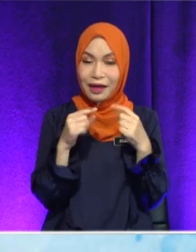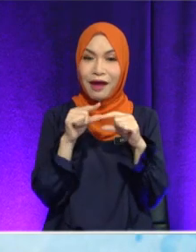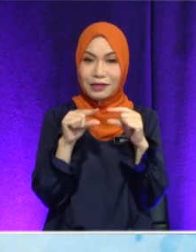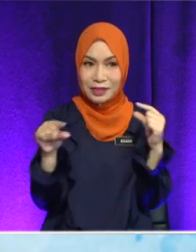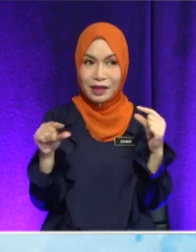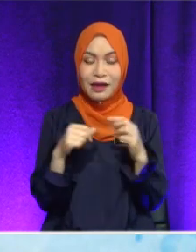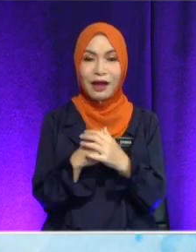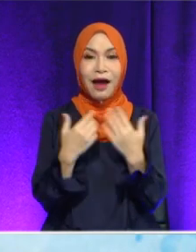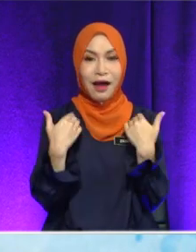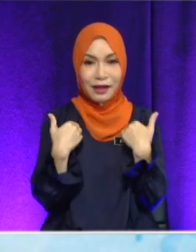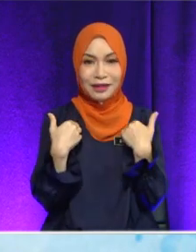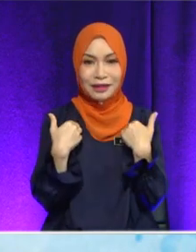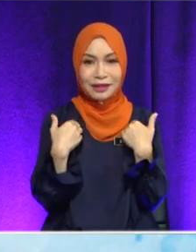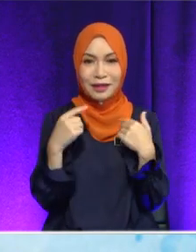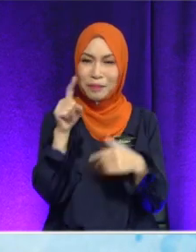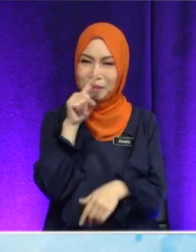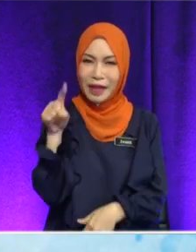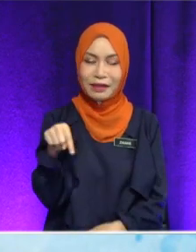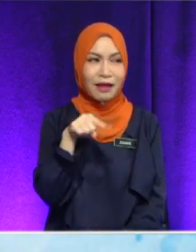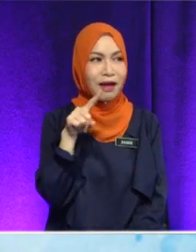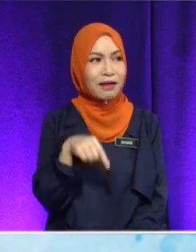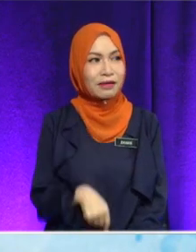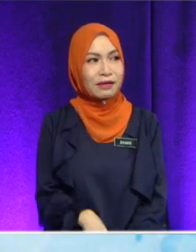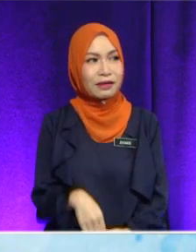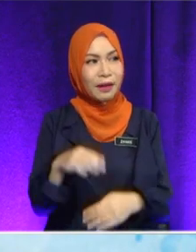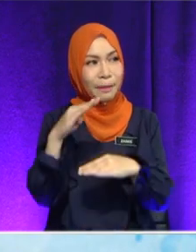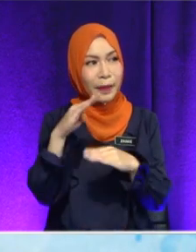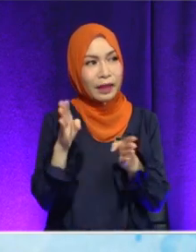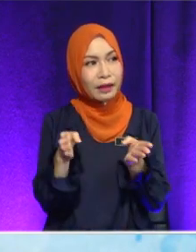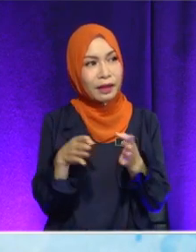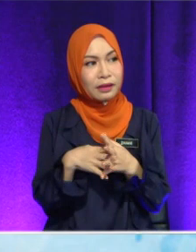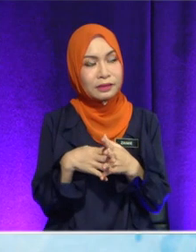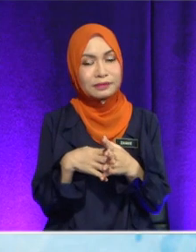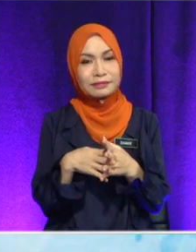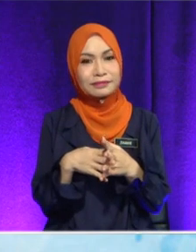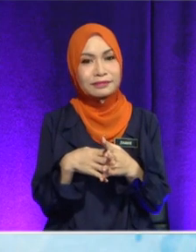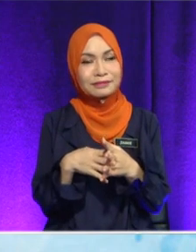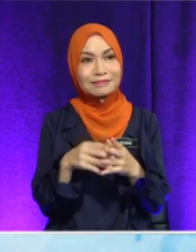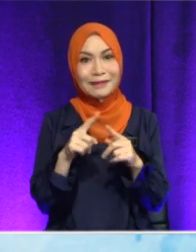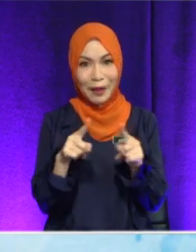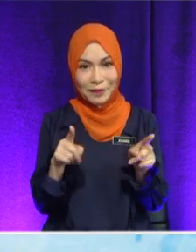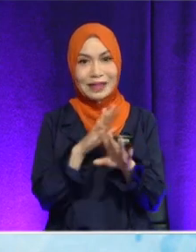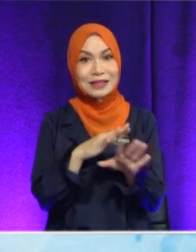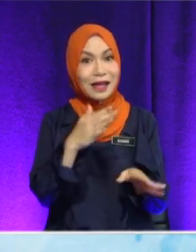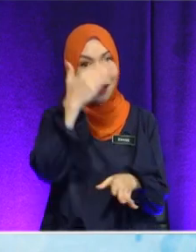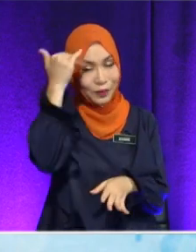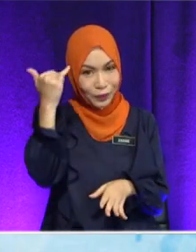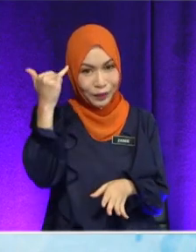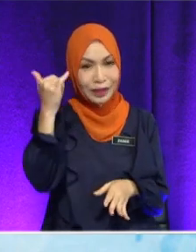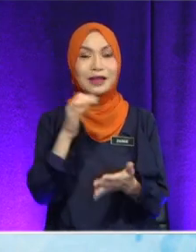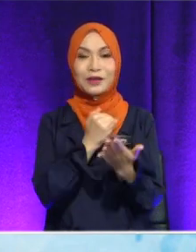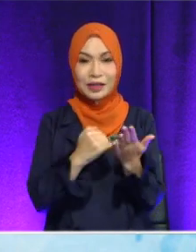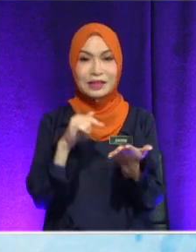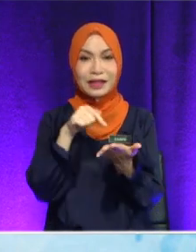ada peta satu lagi jangan lupa lukisan ini juga ditekankan perspektif